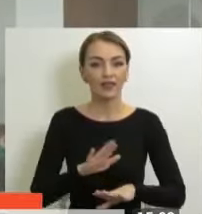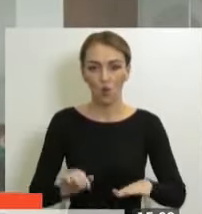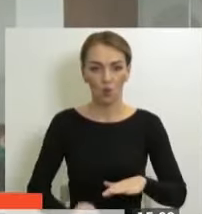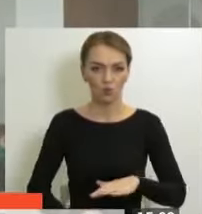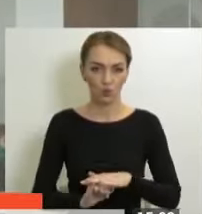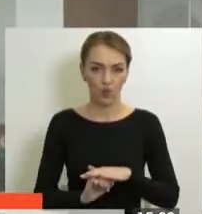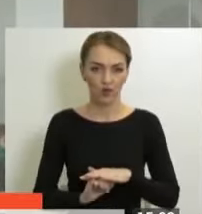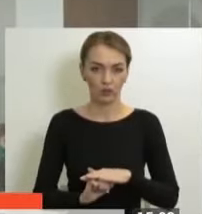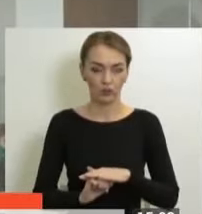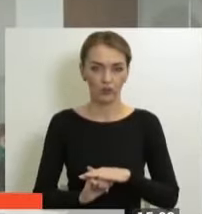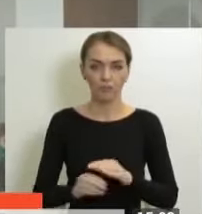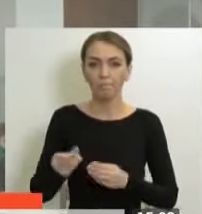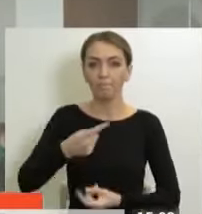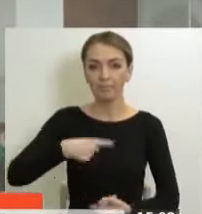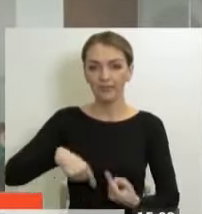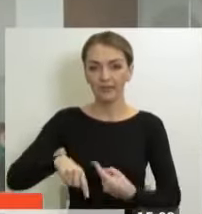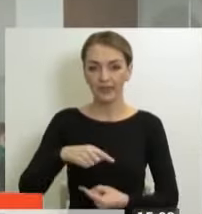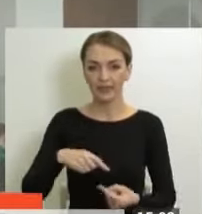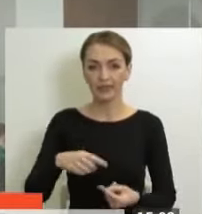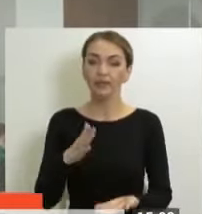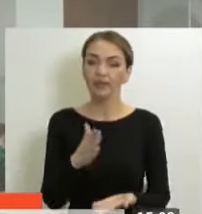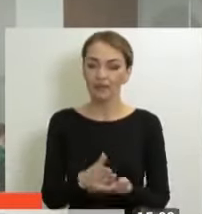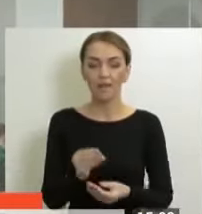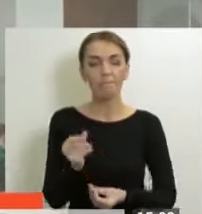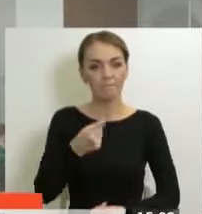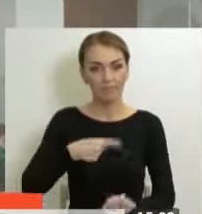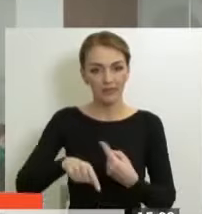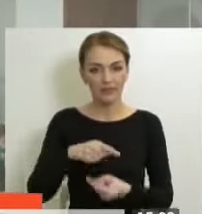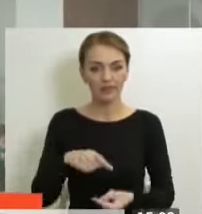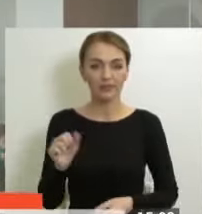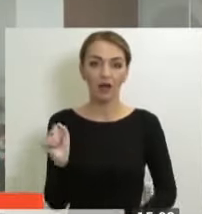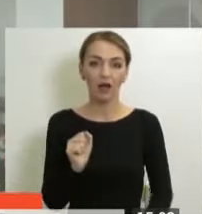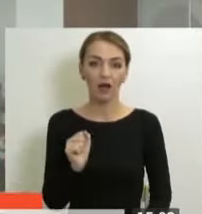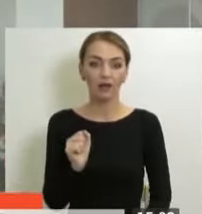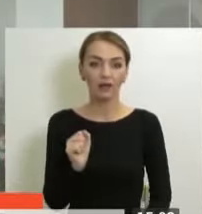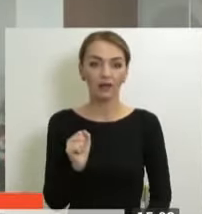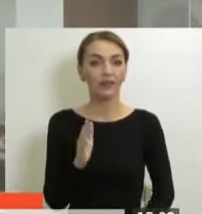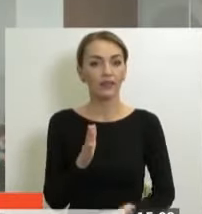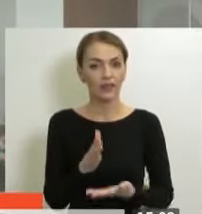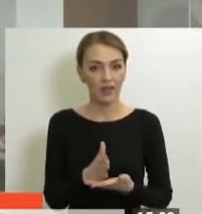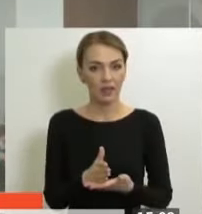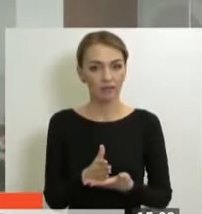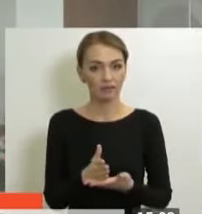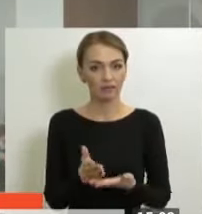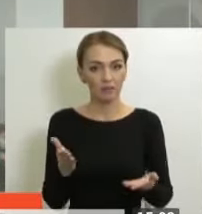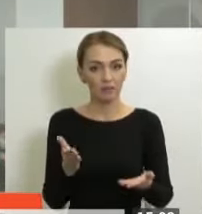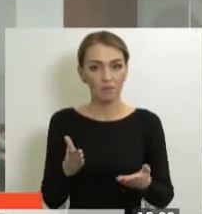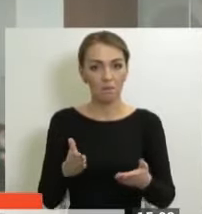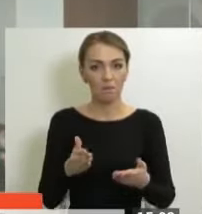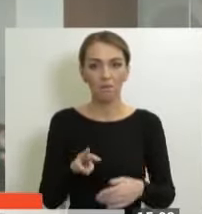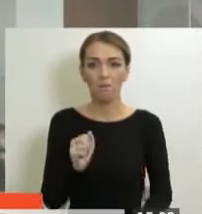необґрунтовано. Бізнес є бізнес, а є насправді